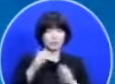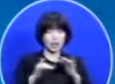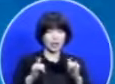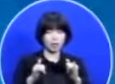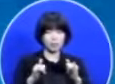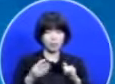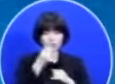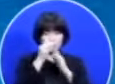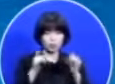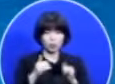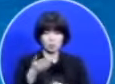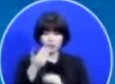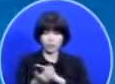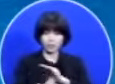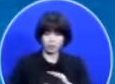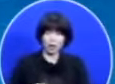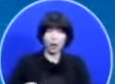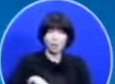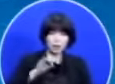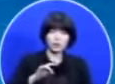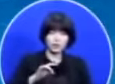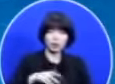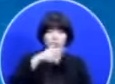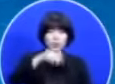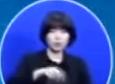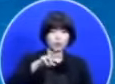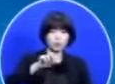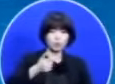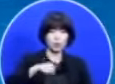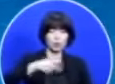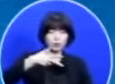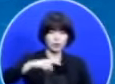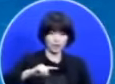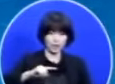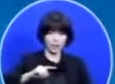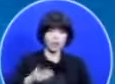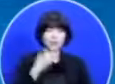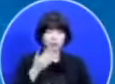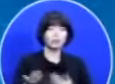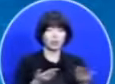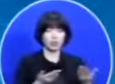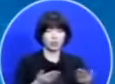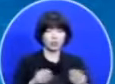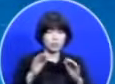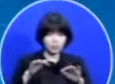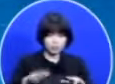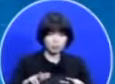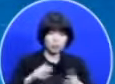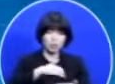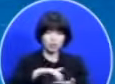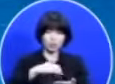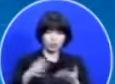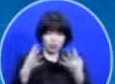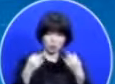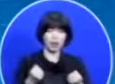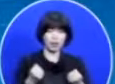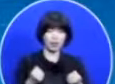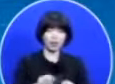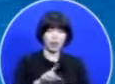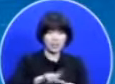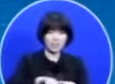목자들에게 점심 대접을 합니다 그 분들이 이제는 식사하는 인원 뒤 많아졌어요 그래서 11시에 먼저